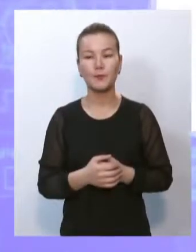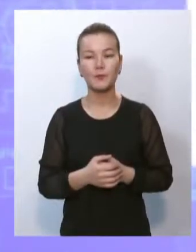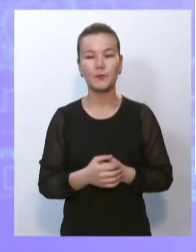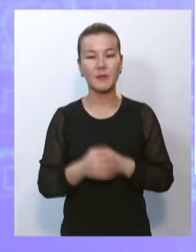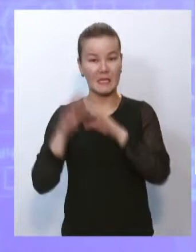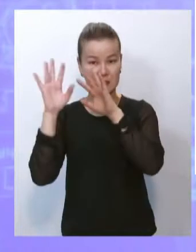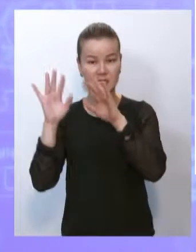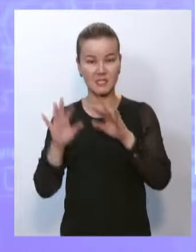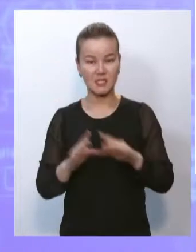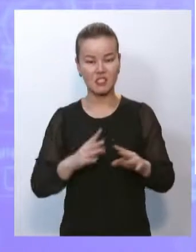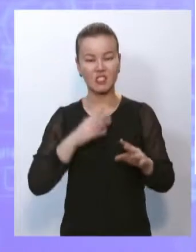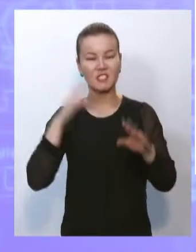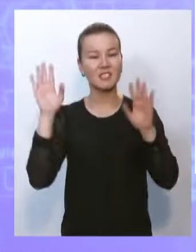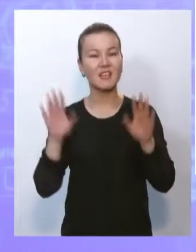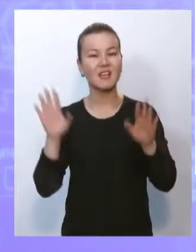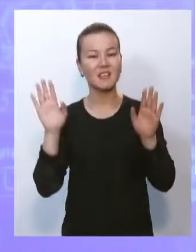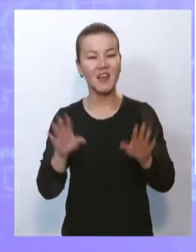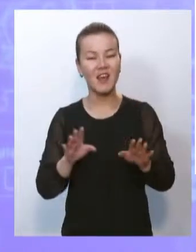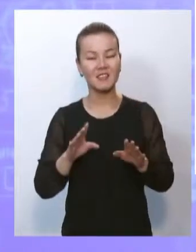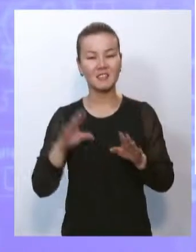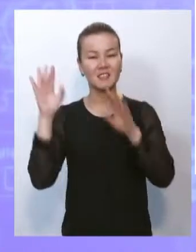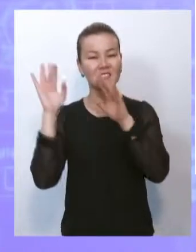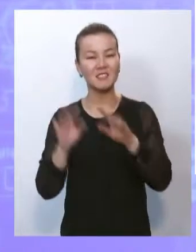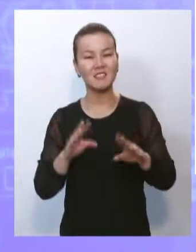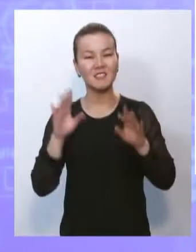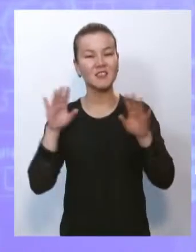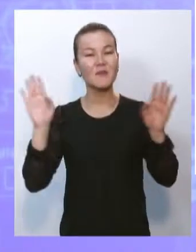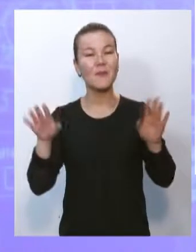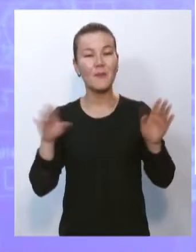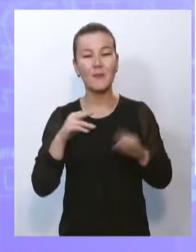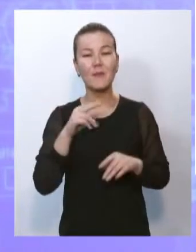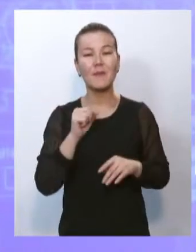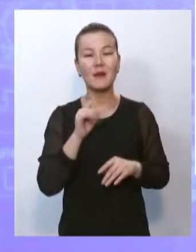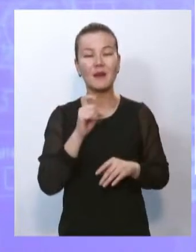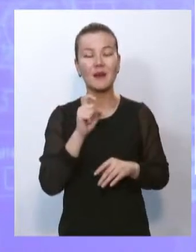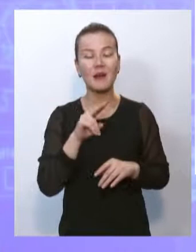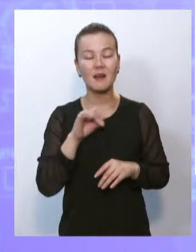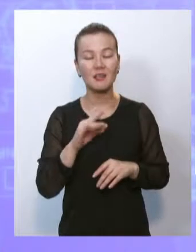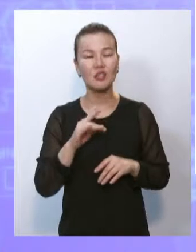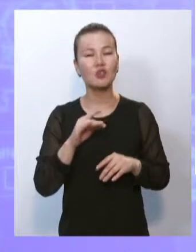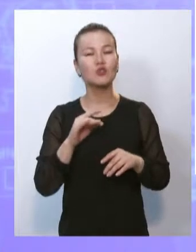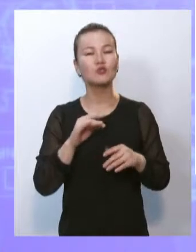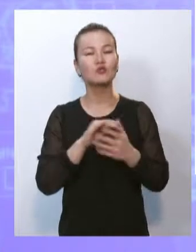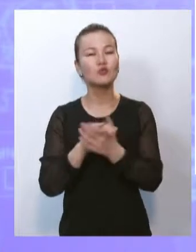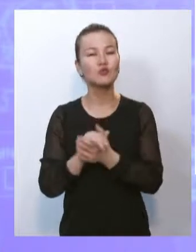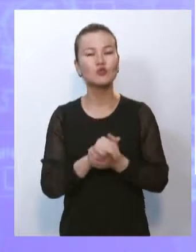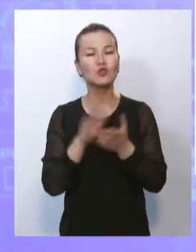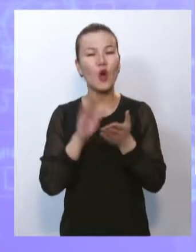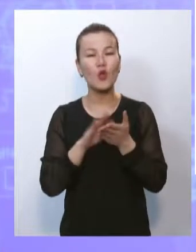снежинки летали снежинки порхали дружно хлопали